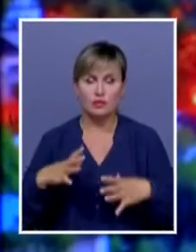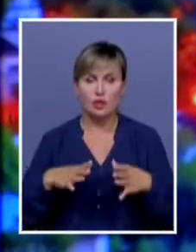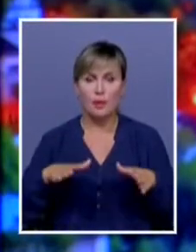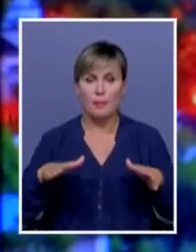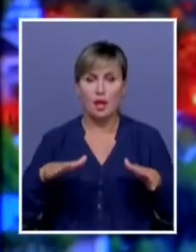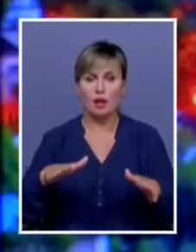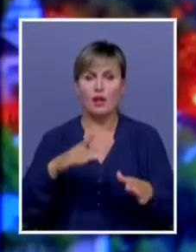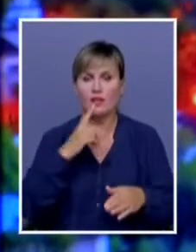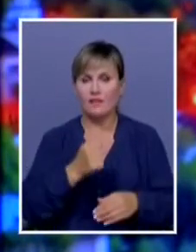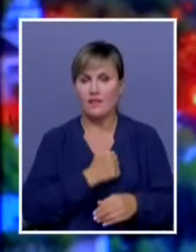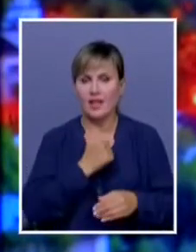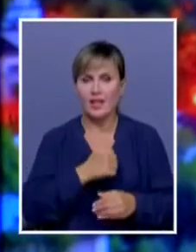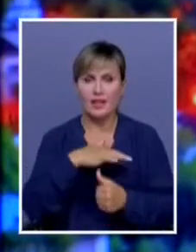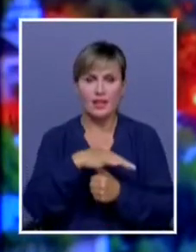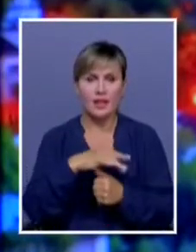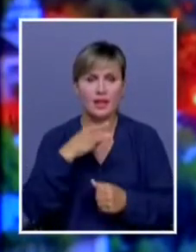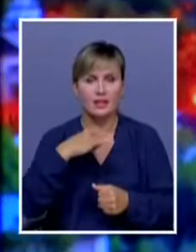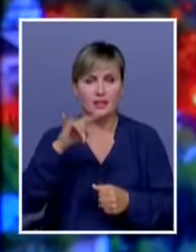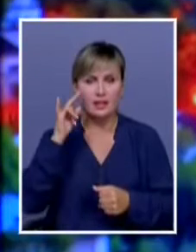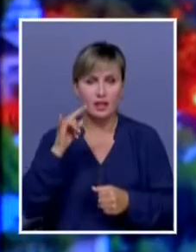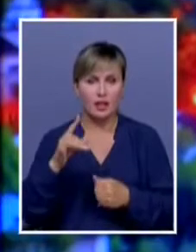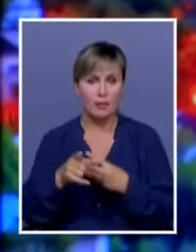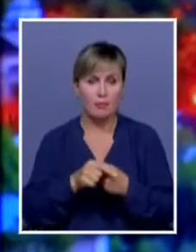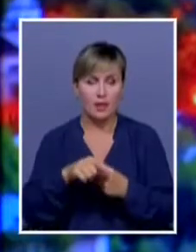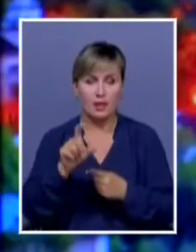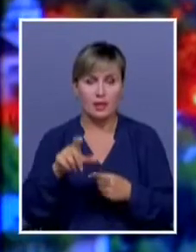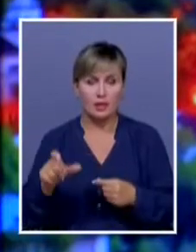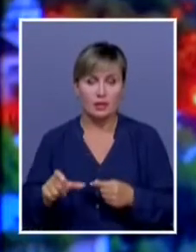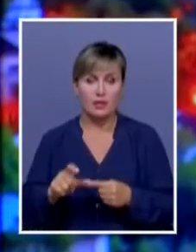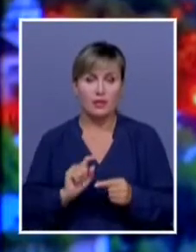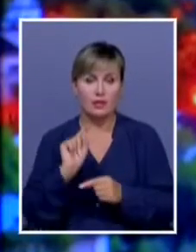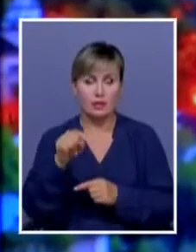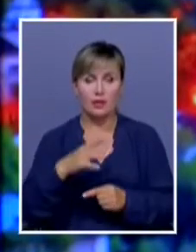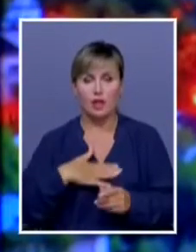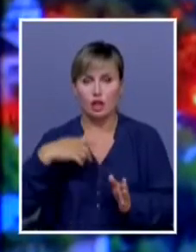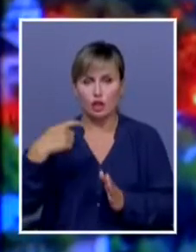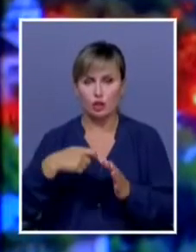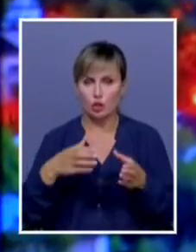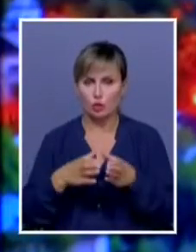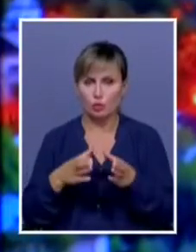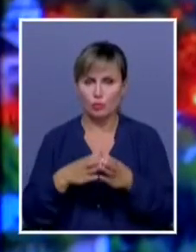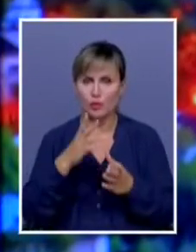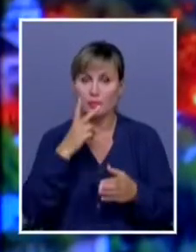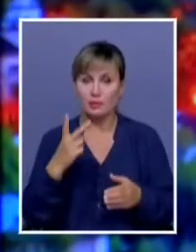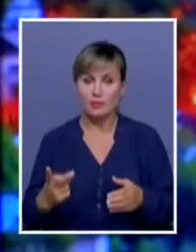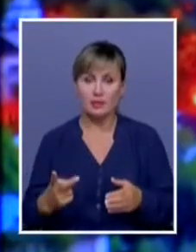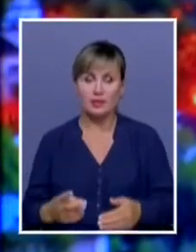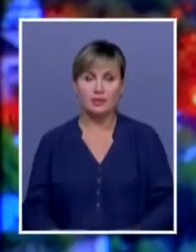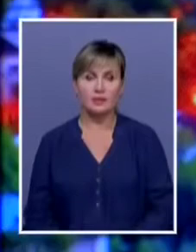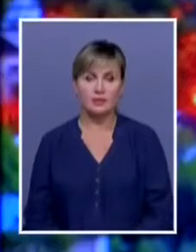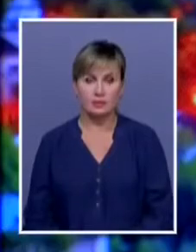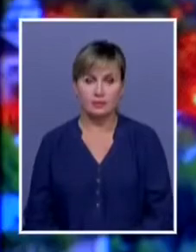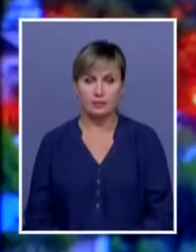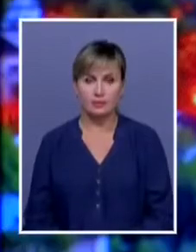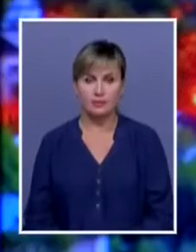полетах военно-воздушных сил Казахстана. Вместе с боевыми летчиками в небо поднялась и наша съемочная группа. Репортаж Диаса